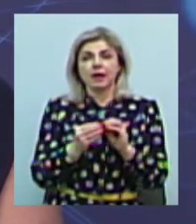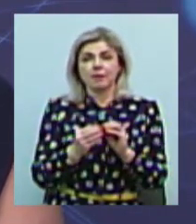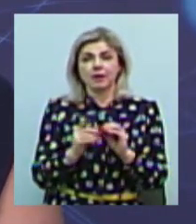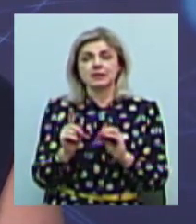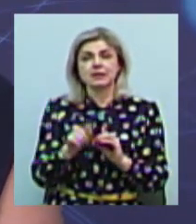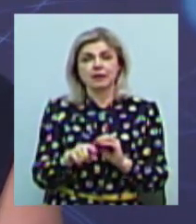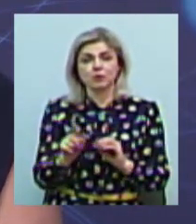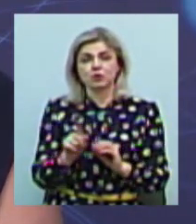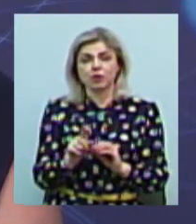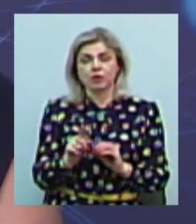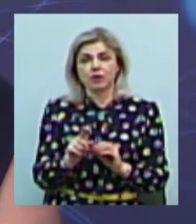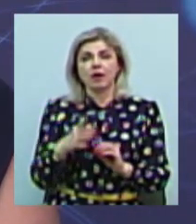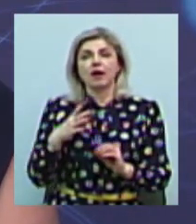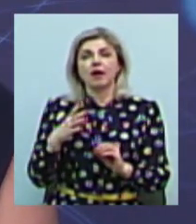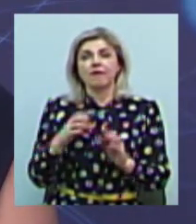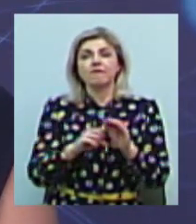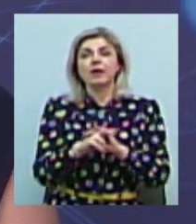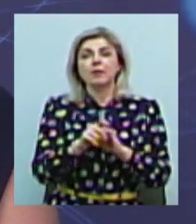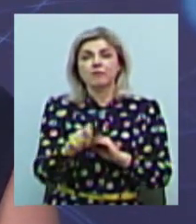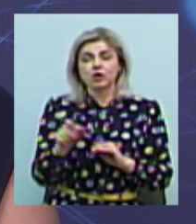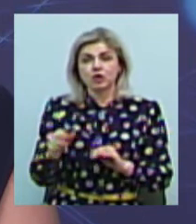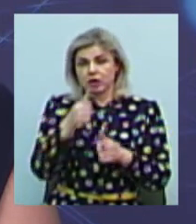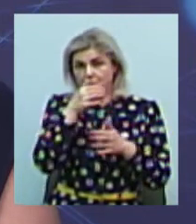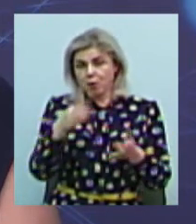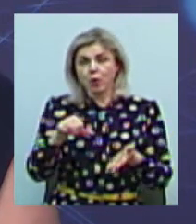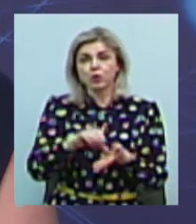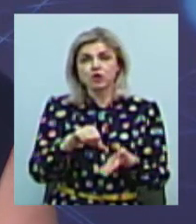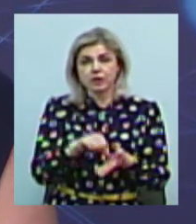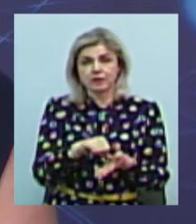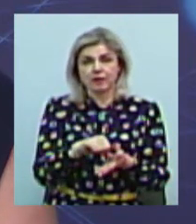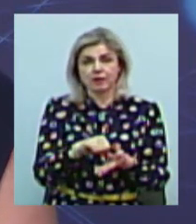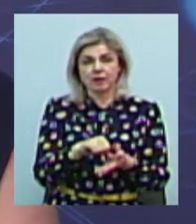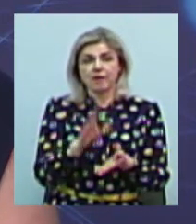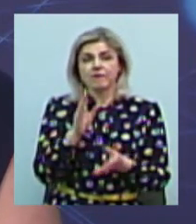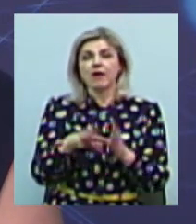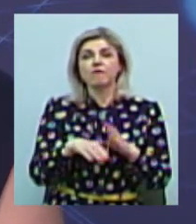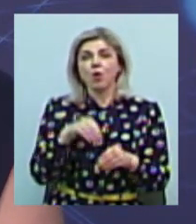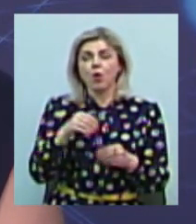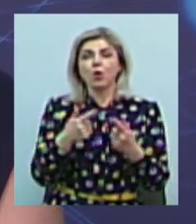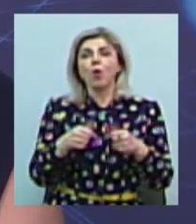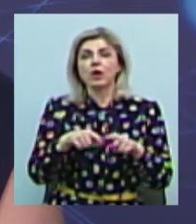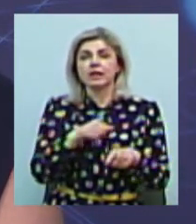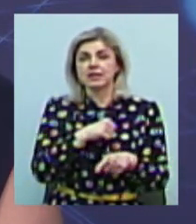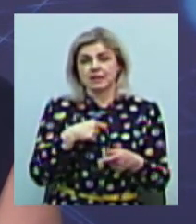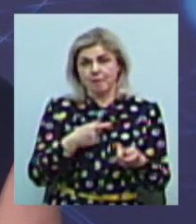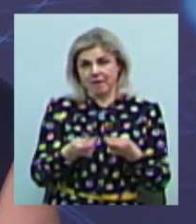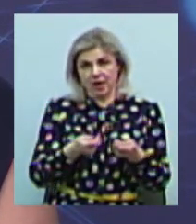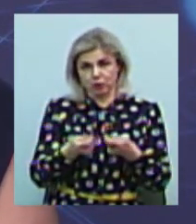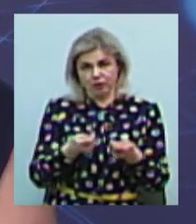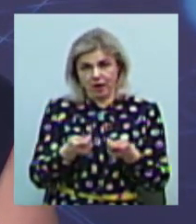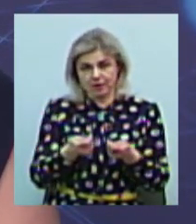що вимушені переселенці не можуть приймати участь в виборах в органи місцевого